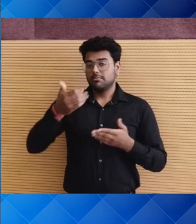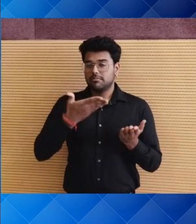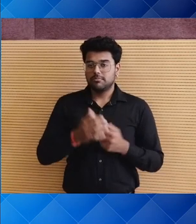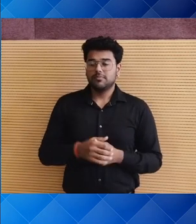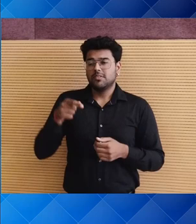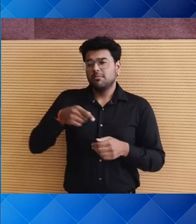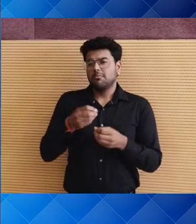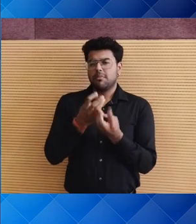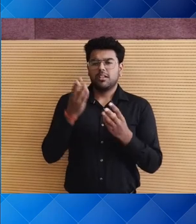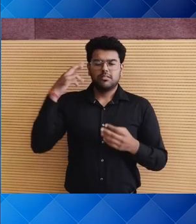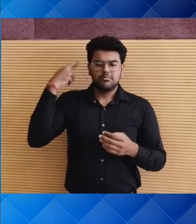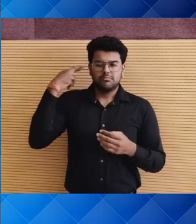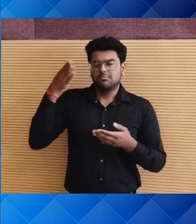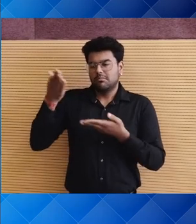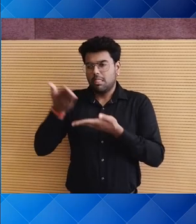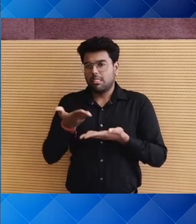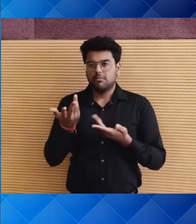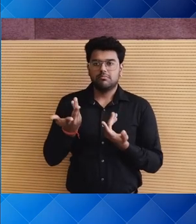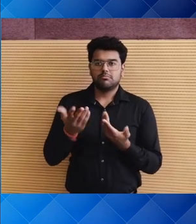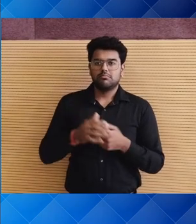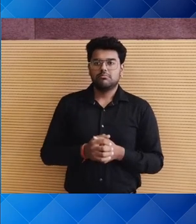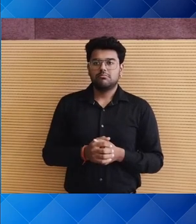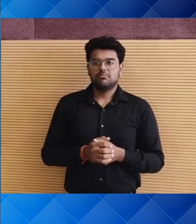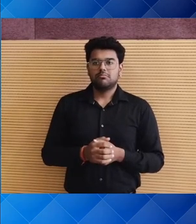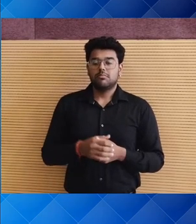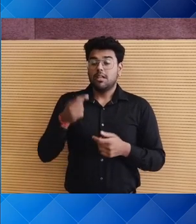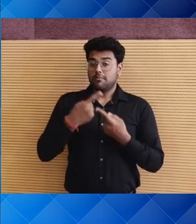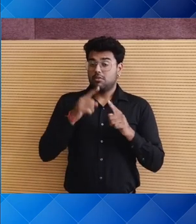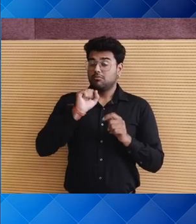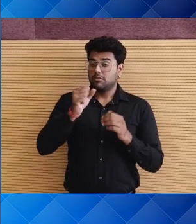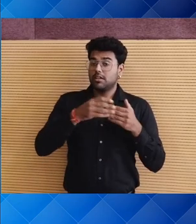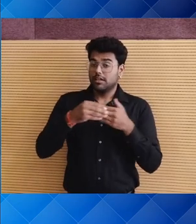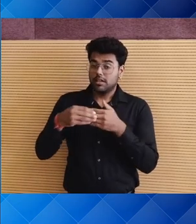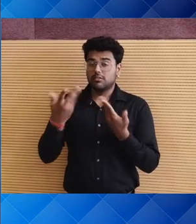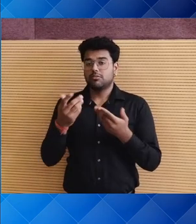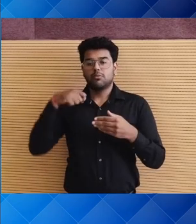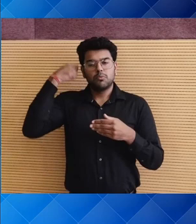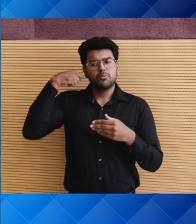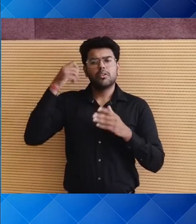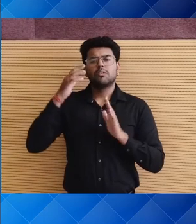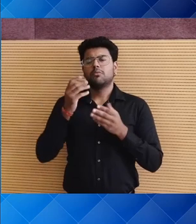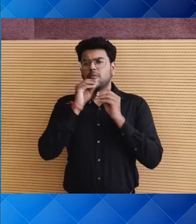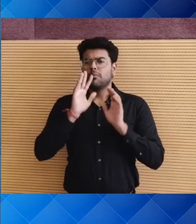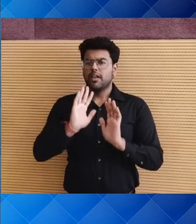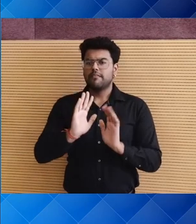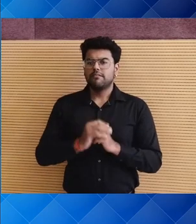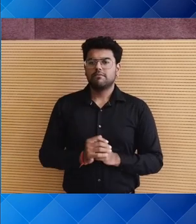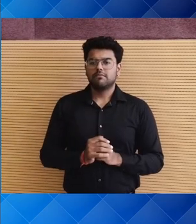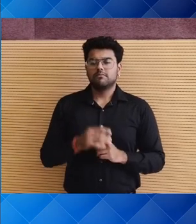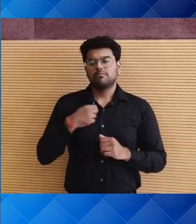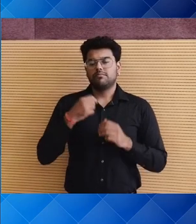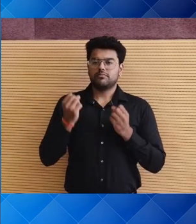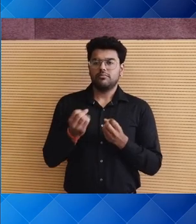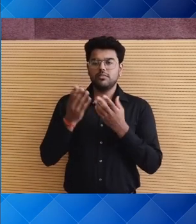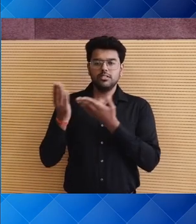यहाँ उपस्थित नहीं हो सके हैं, लेकिन उनका जो संदेश है, उनका जो मार्गदर्शन है, वो हमें एक वीडियो संदेश के रूप में प्राप्त हुआ है. आइए